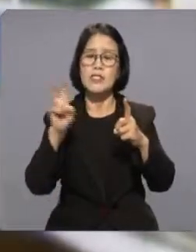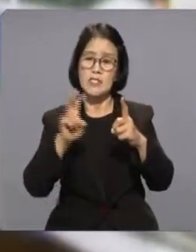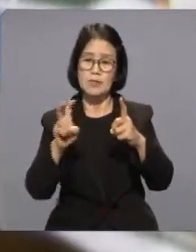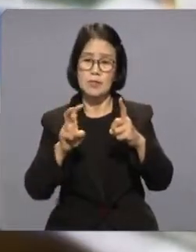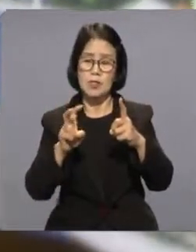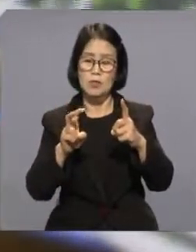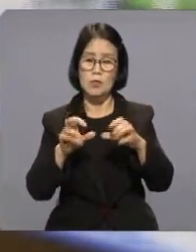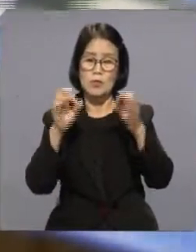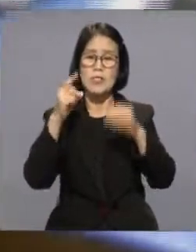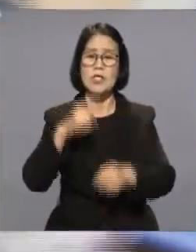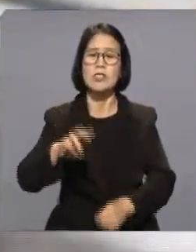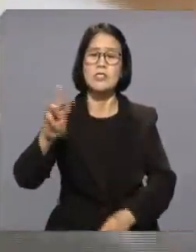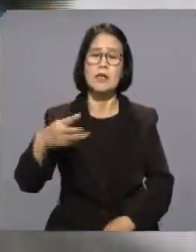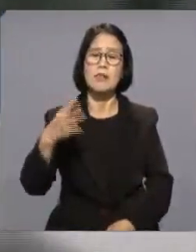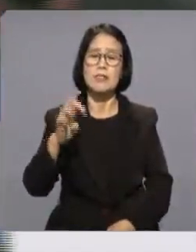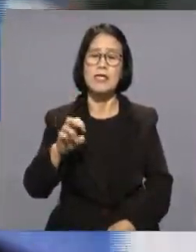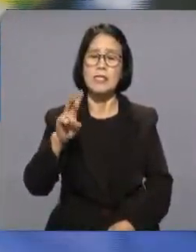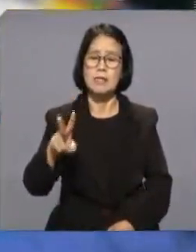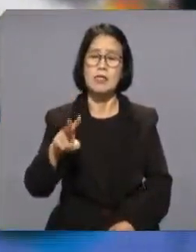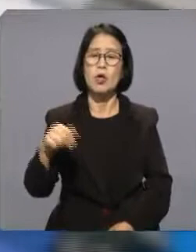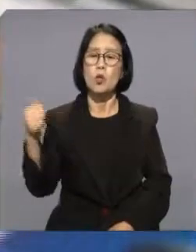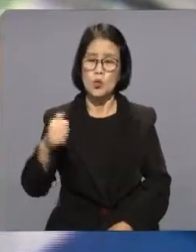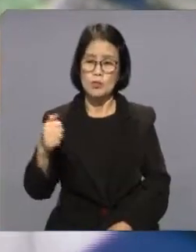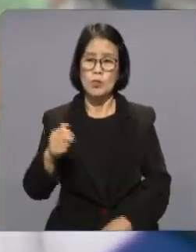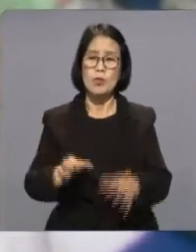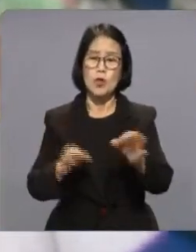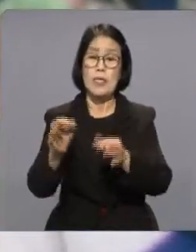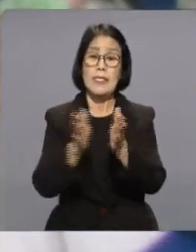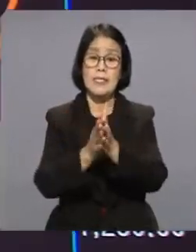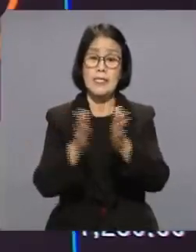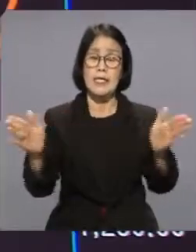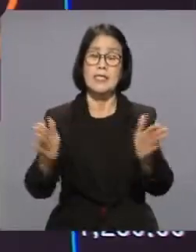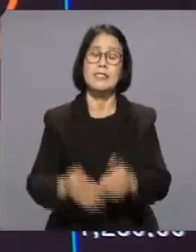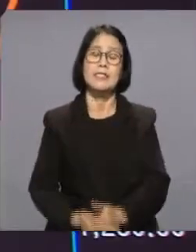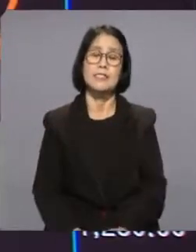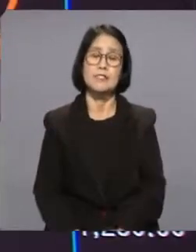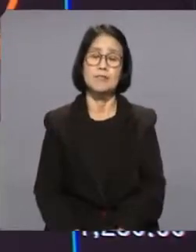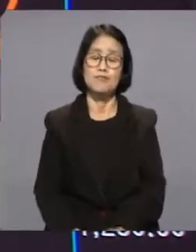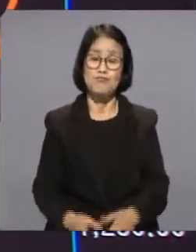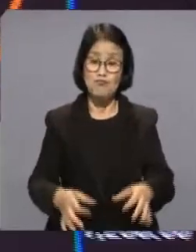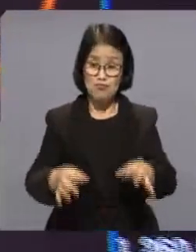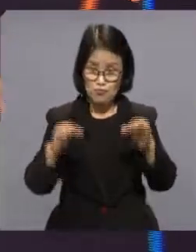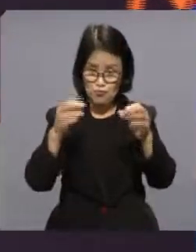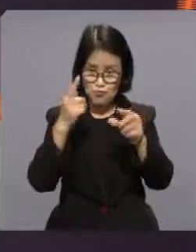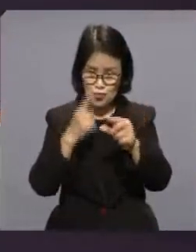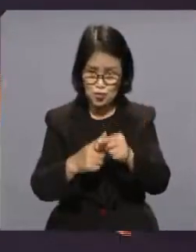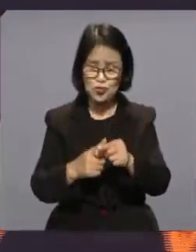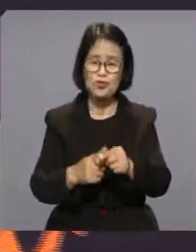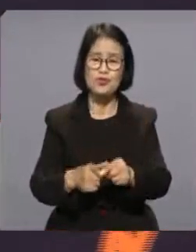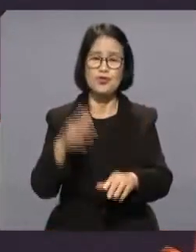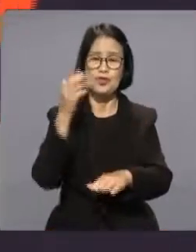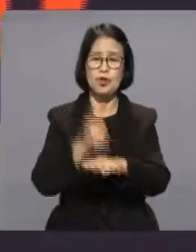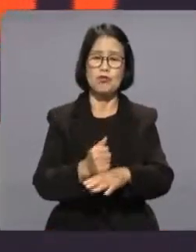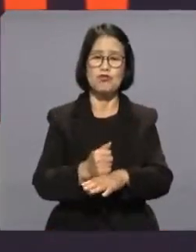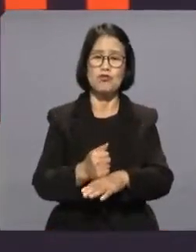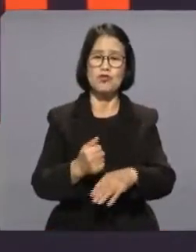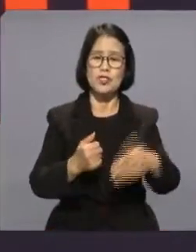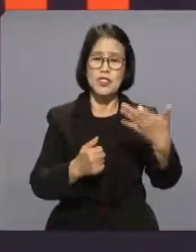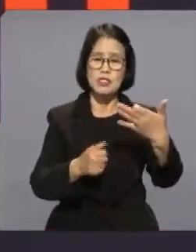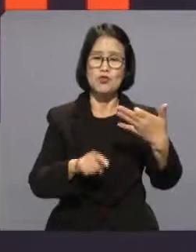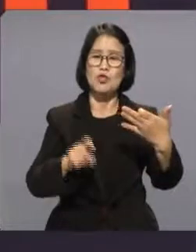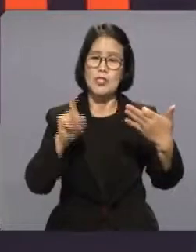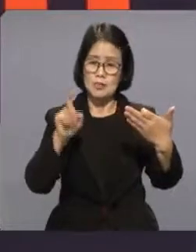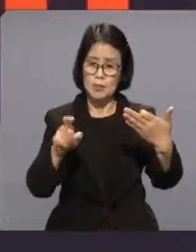높은 1,342원 50전으로 거래를 시작했습니다. 오름세를 보이던 환율은 결국 19원 10전